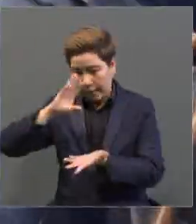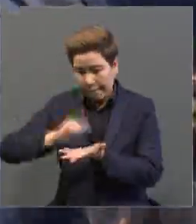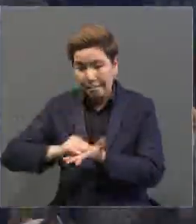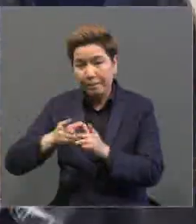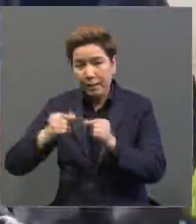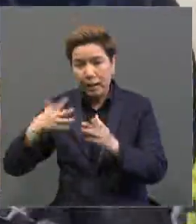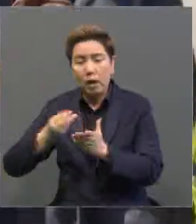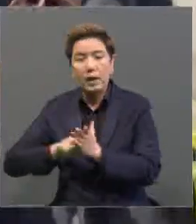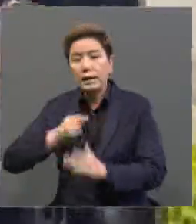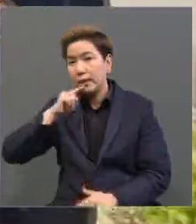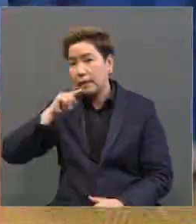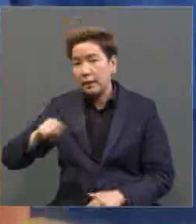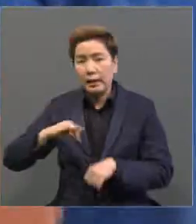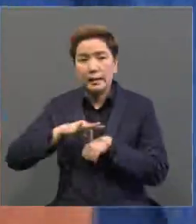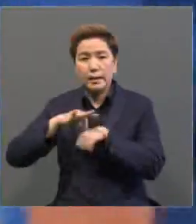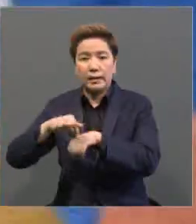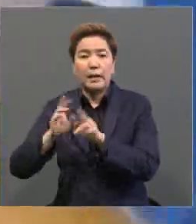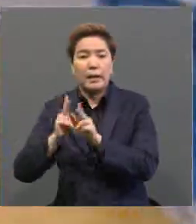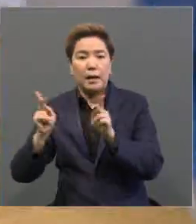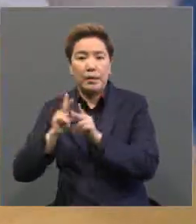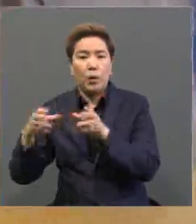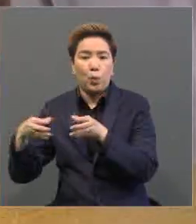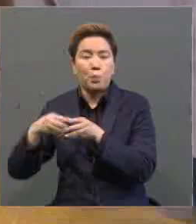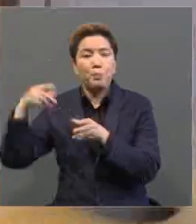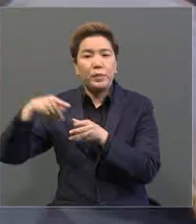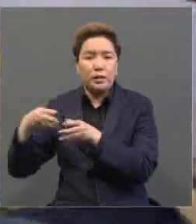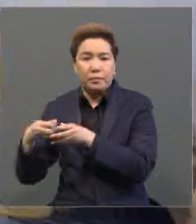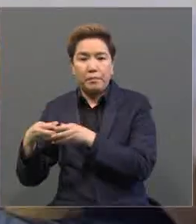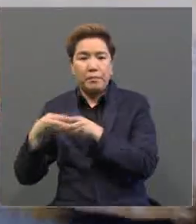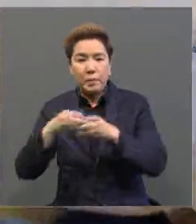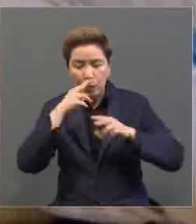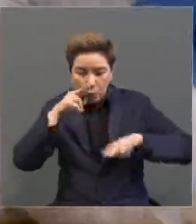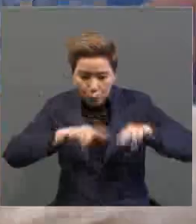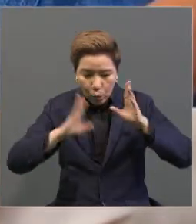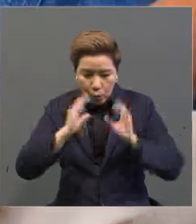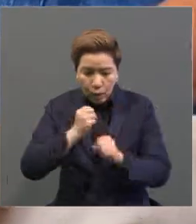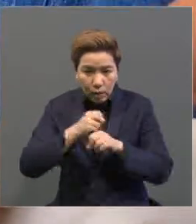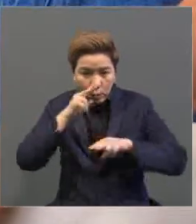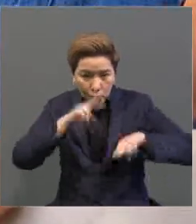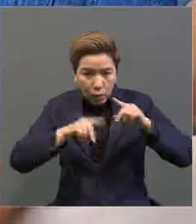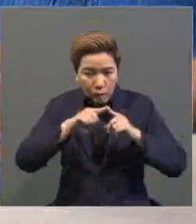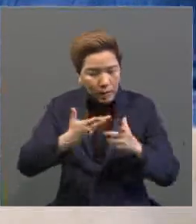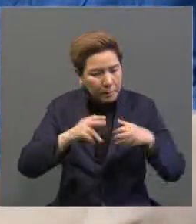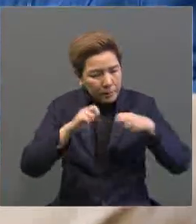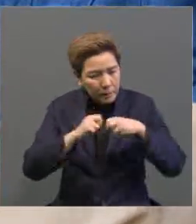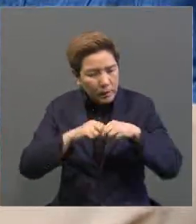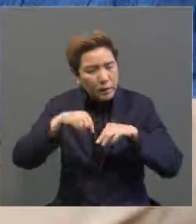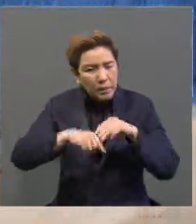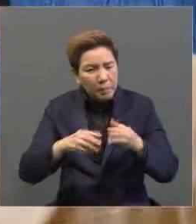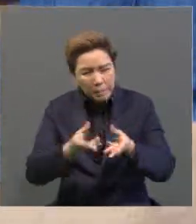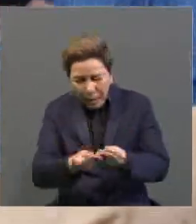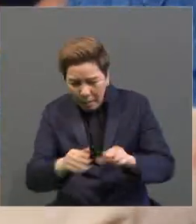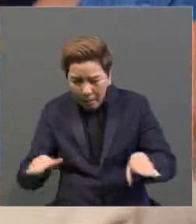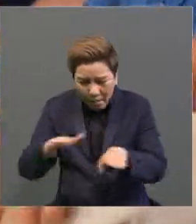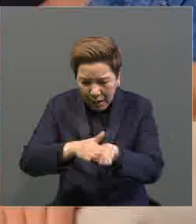าวก็ได้มีคำสั่งแต่งตั้งคณะกรรมการชุดพิเศษขึ้นเพื่อเร่งรัดให้หน่วยงานที่เกี่ยวข้องเข้าตรวจสอบข้อเท็จจริงอย่างถี่ถ้